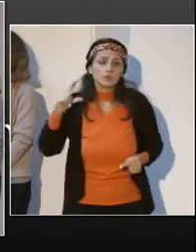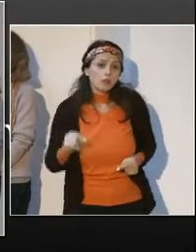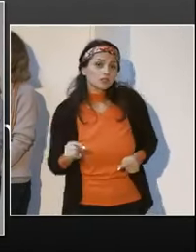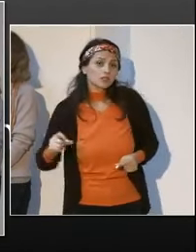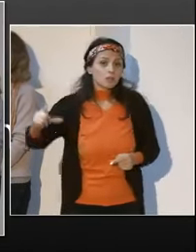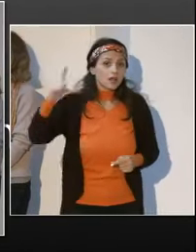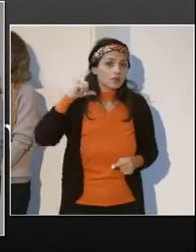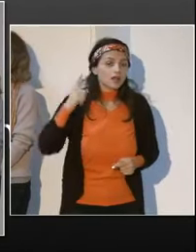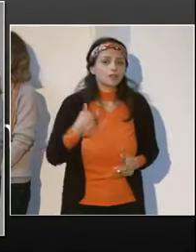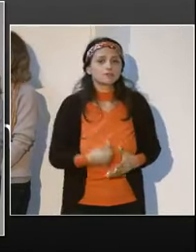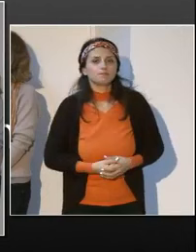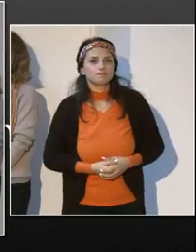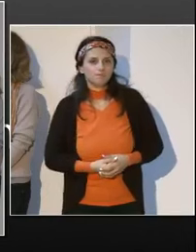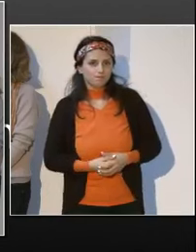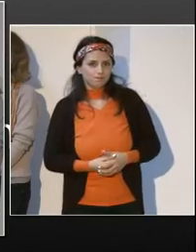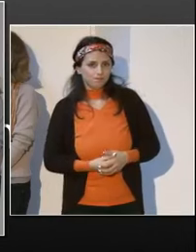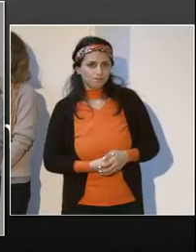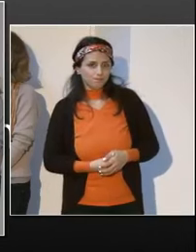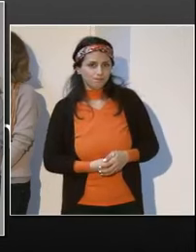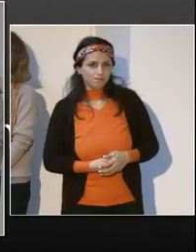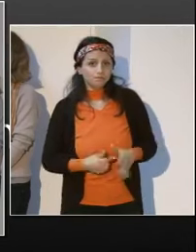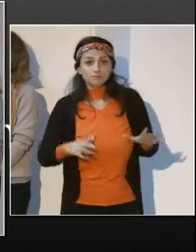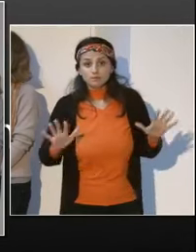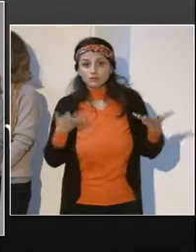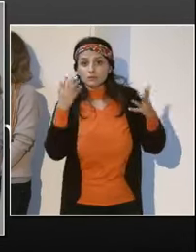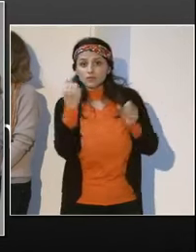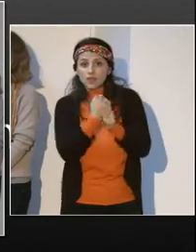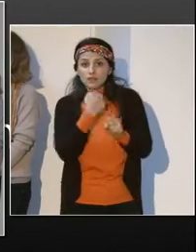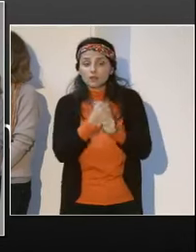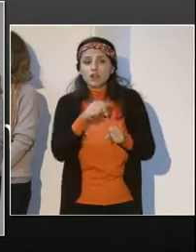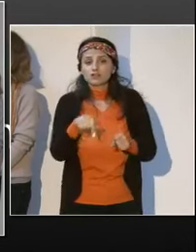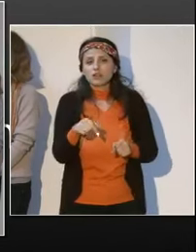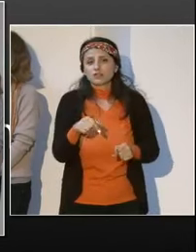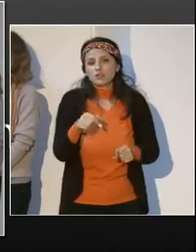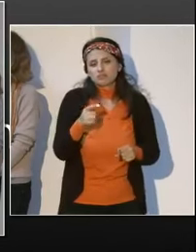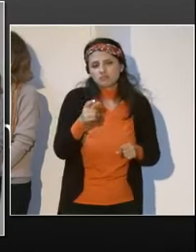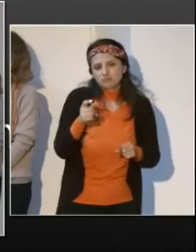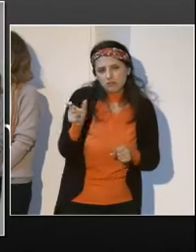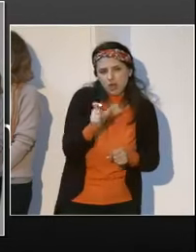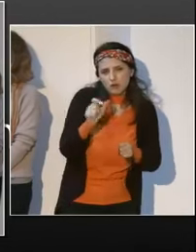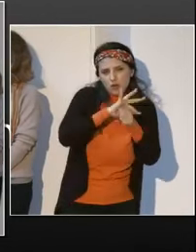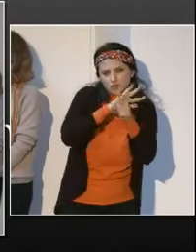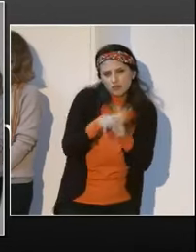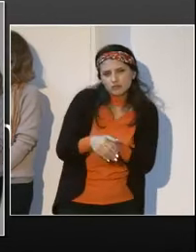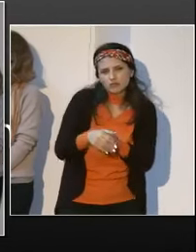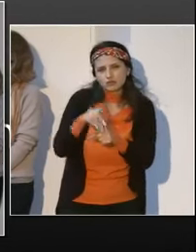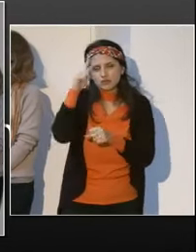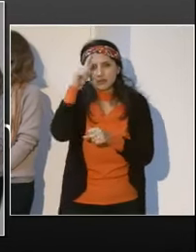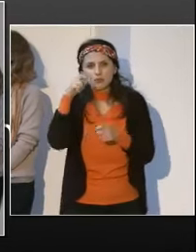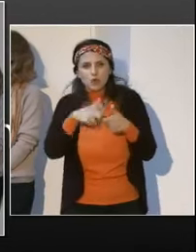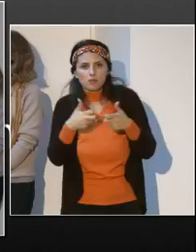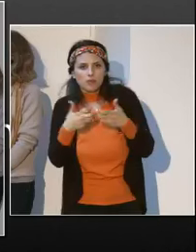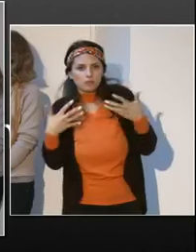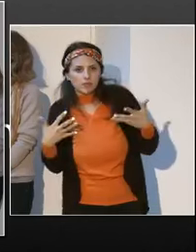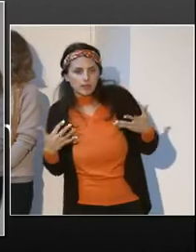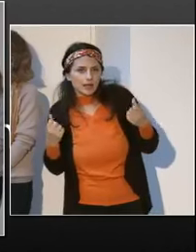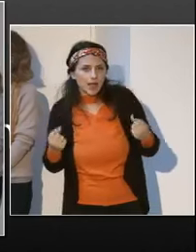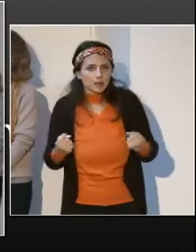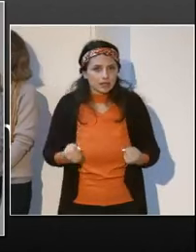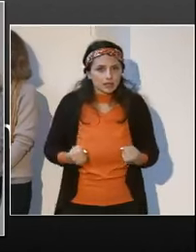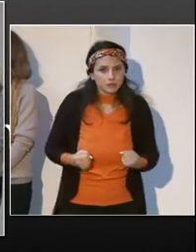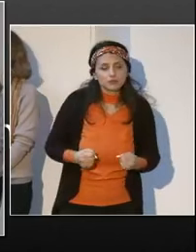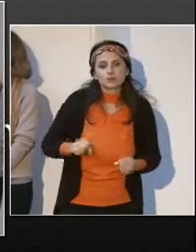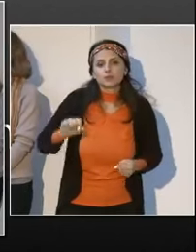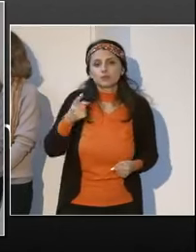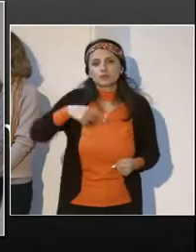desfasurat pe fundalul aceste pun mie cu care ne confruntam cu totii de aceea trebuie sa